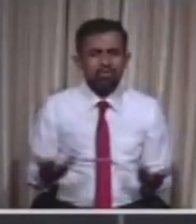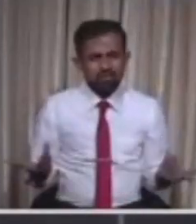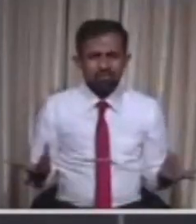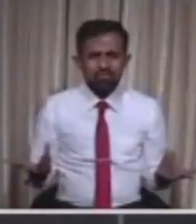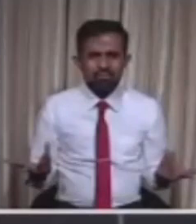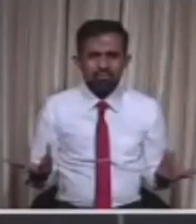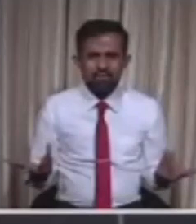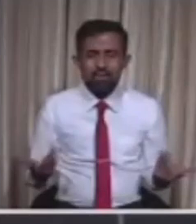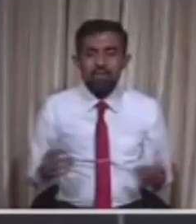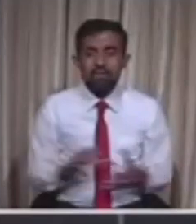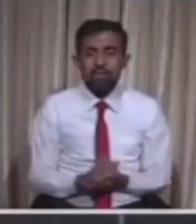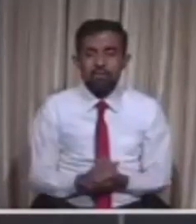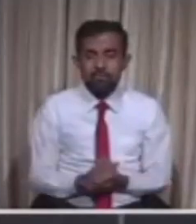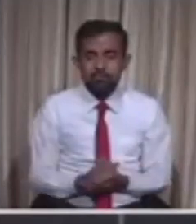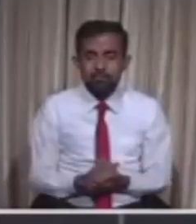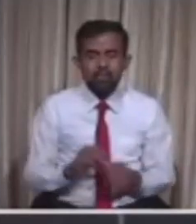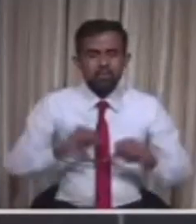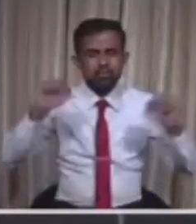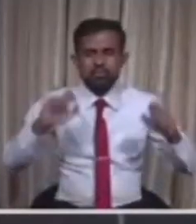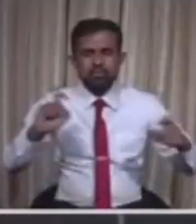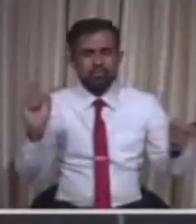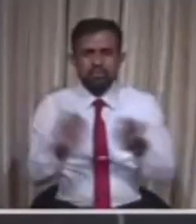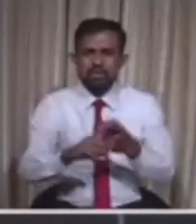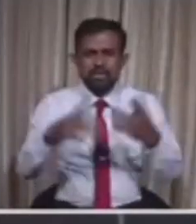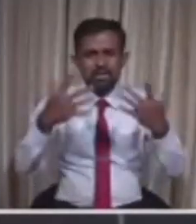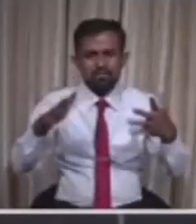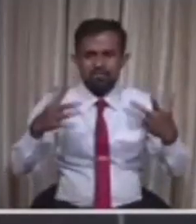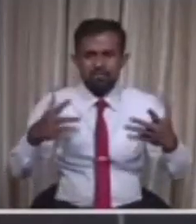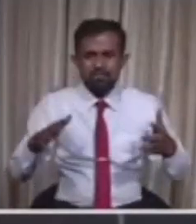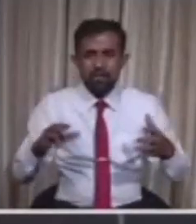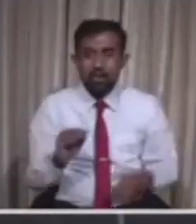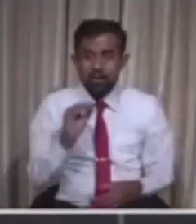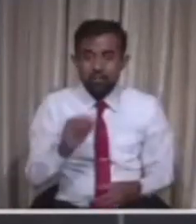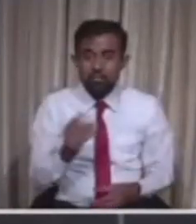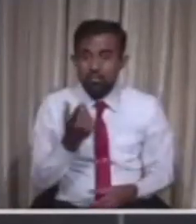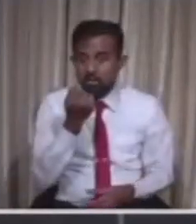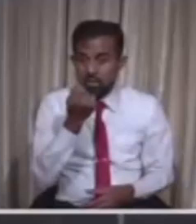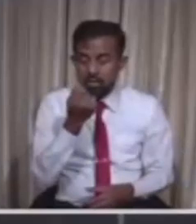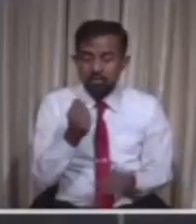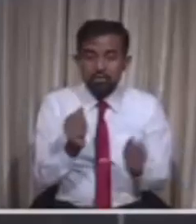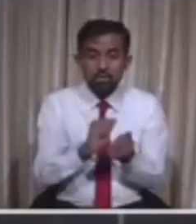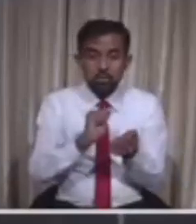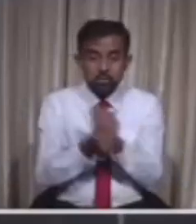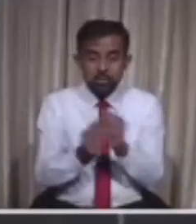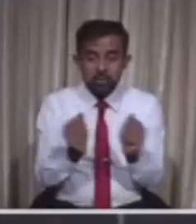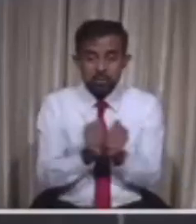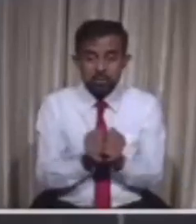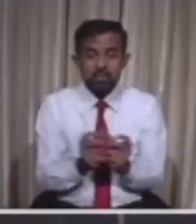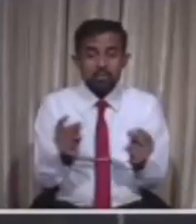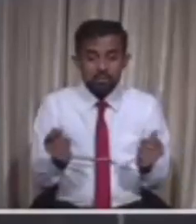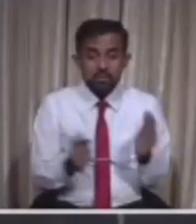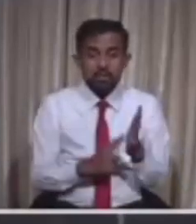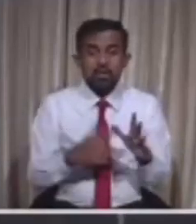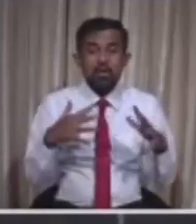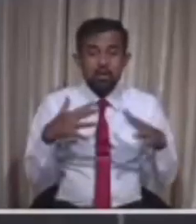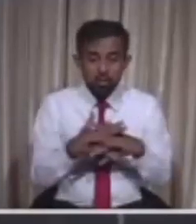අරගලය ඔය ප්‍රචණ්ඩත්වයේ ඉවරයි. නමුත් ආර්ථික ප්‍රතිසංස්කරණ කිරීම සඳහා හදිසි නීතිය